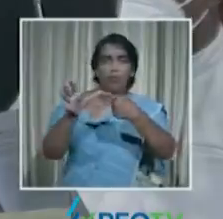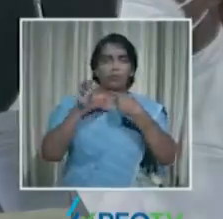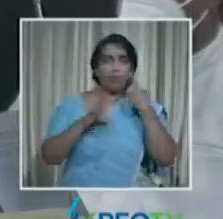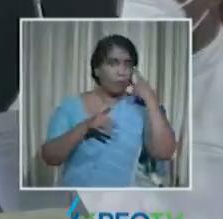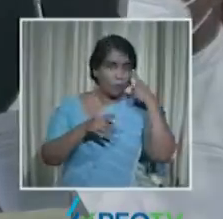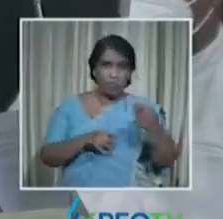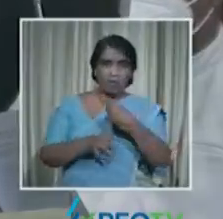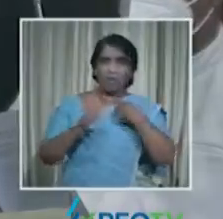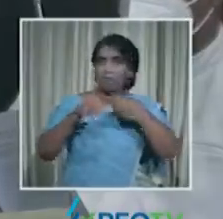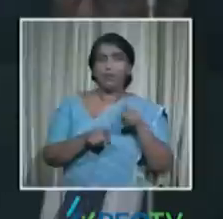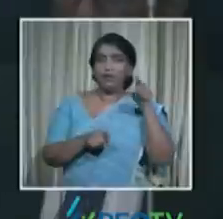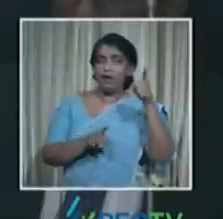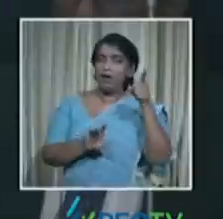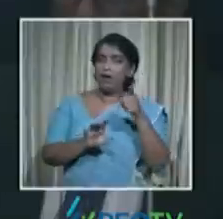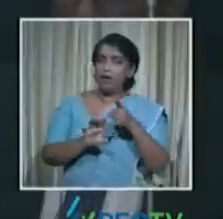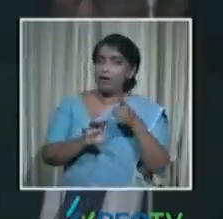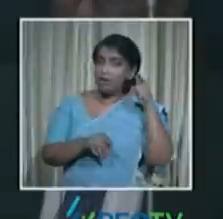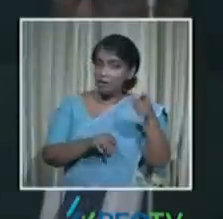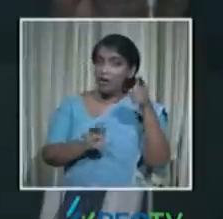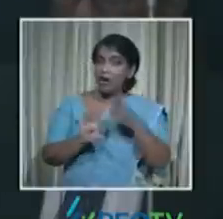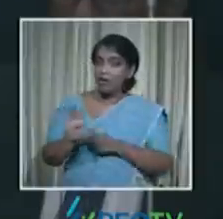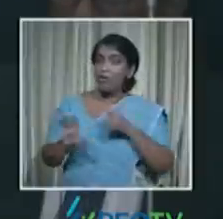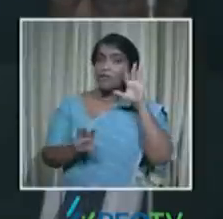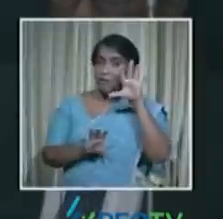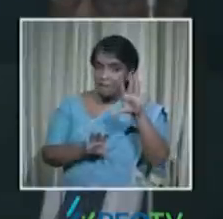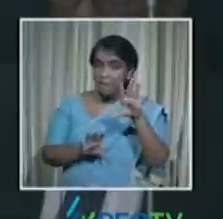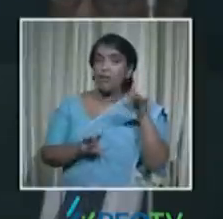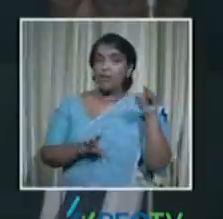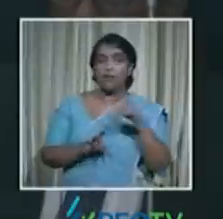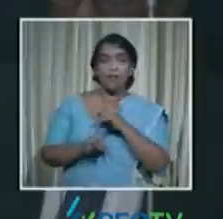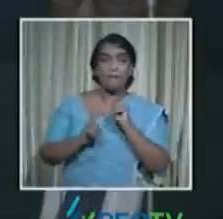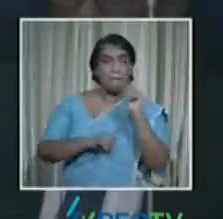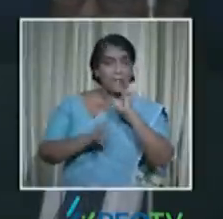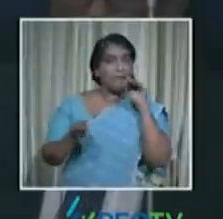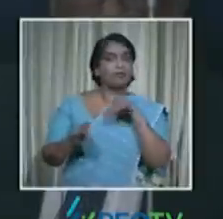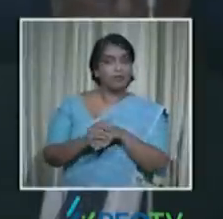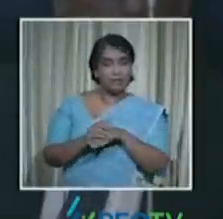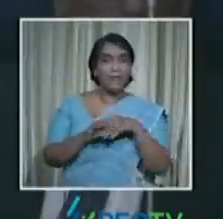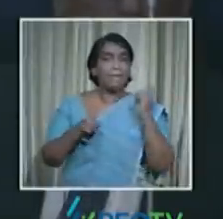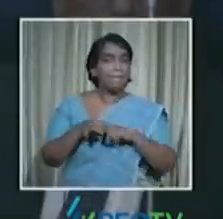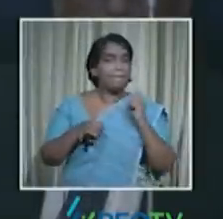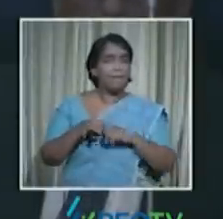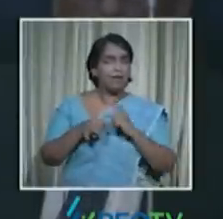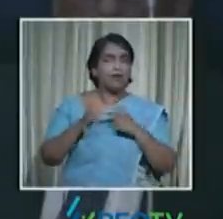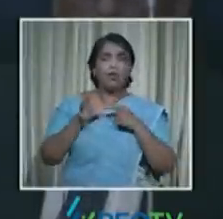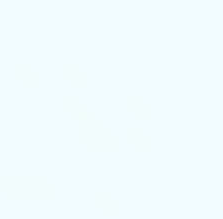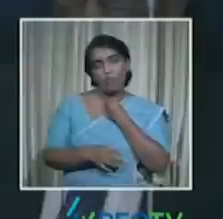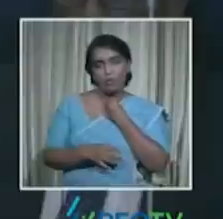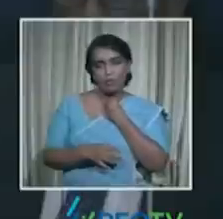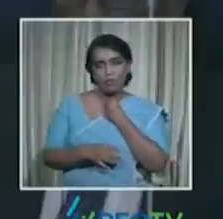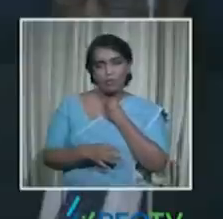තියෙනවද අතුරුපසකට උත්තරයක් දෙන්න? එතුමා වරුදු පහක් මේ සභානායක හැටියට ප්‍රශ්න කීයකට උත්තර දුන්නද දැනගද උත්තර